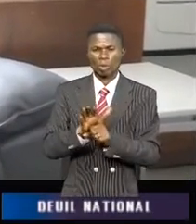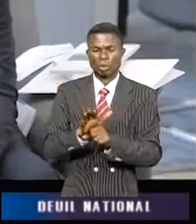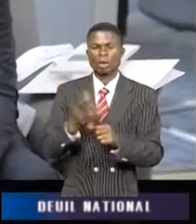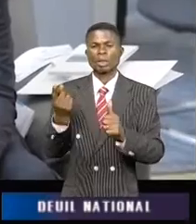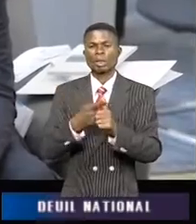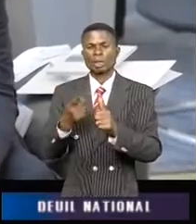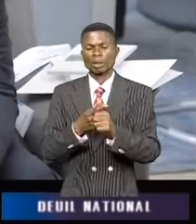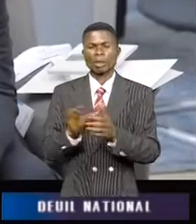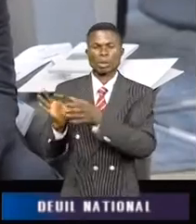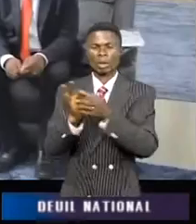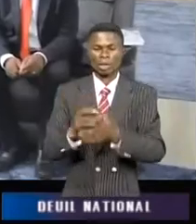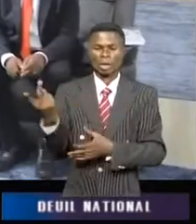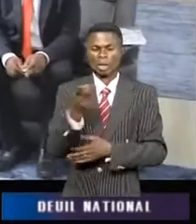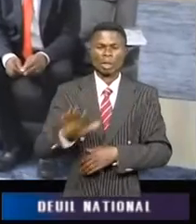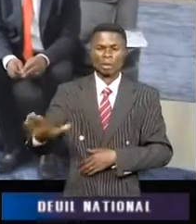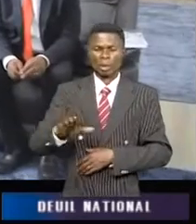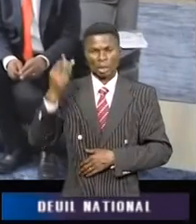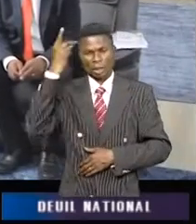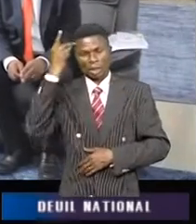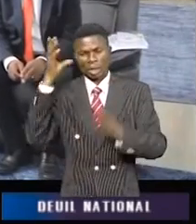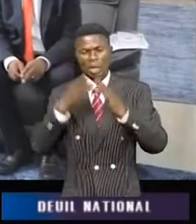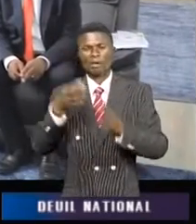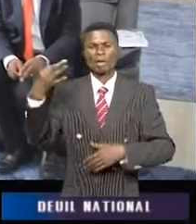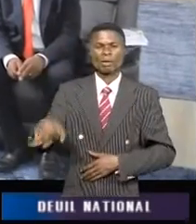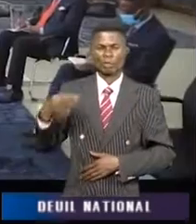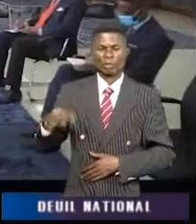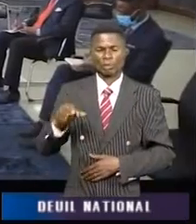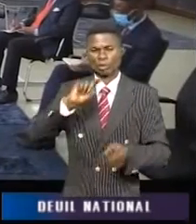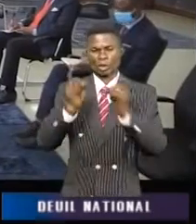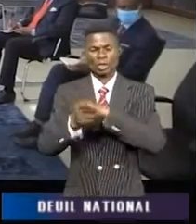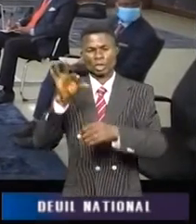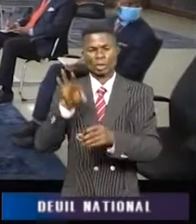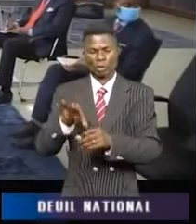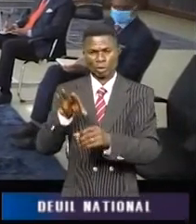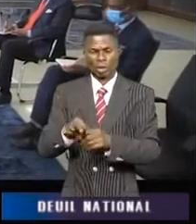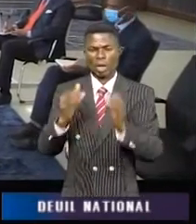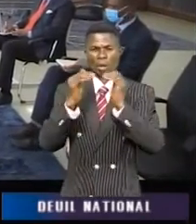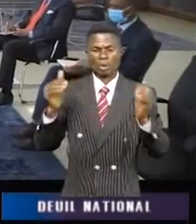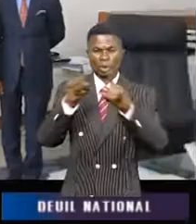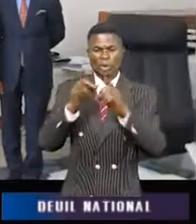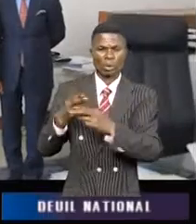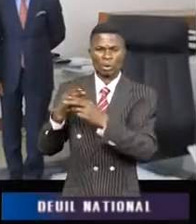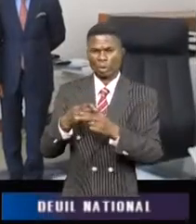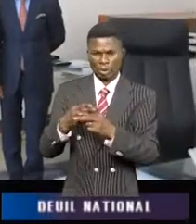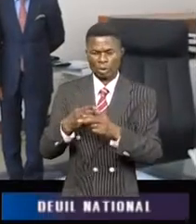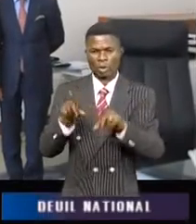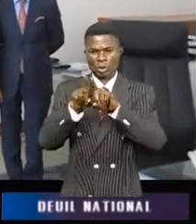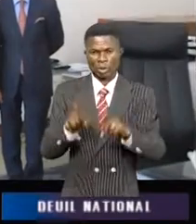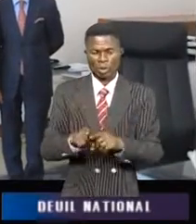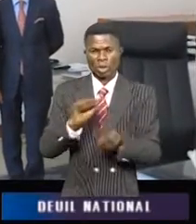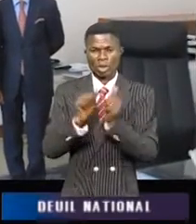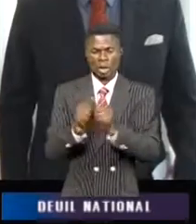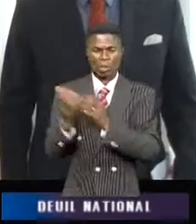notamment la coopération bilatérale entre Kinshasa et Paris, les réformes électorales, la paix et la sécurité, ainsi que le climat